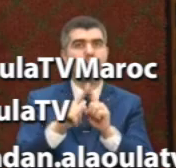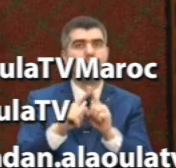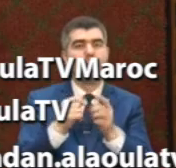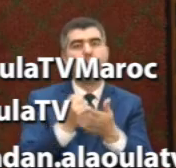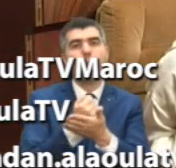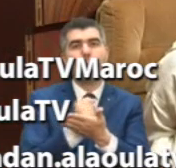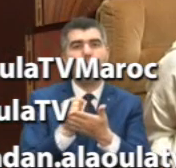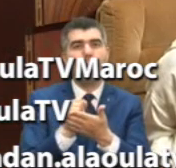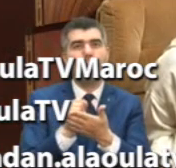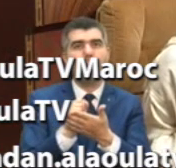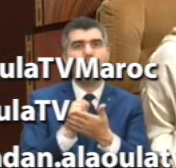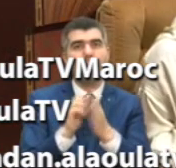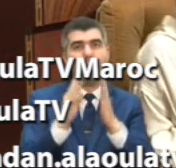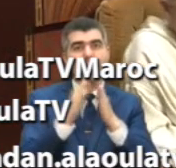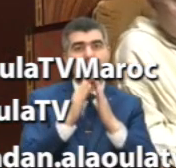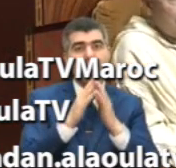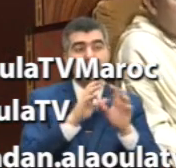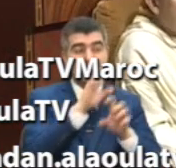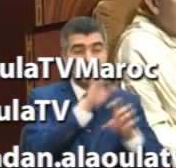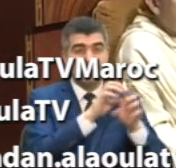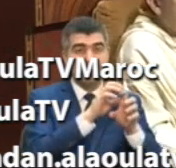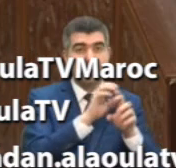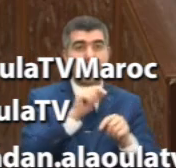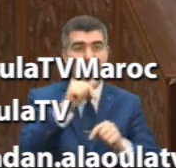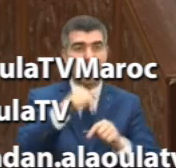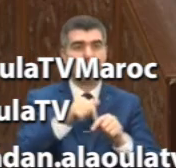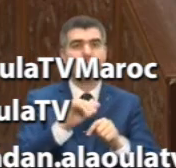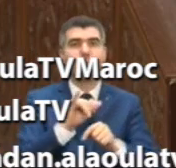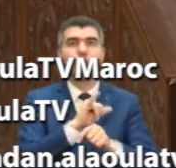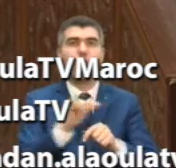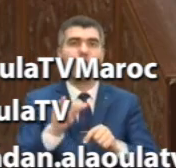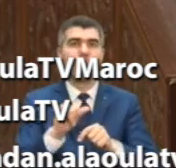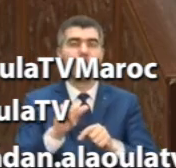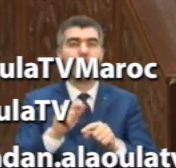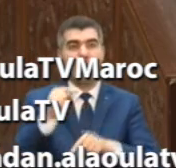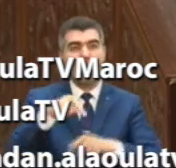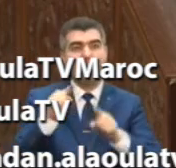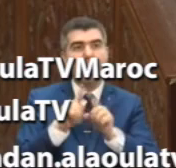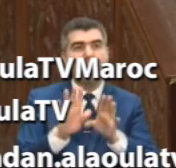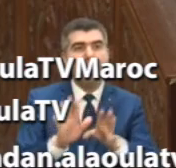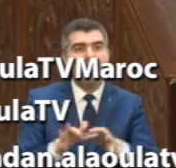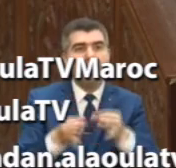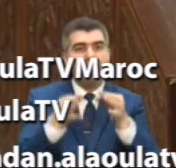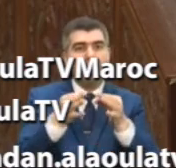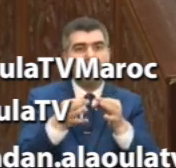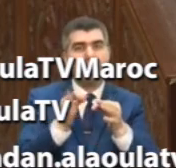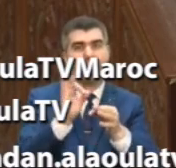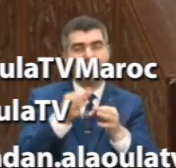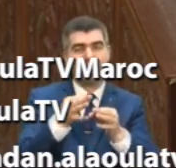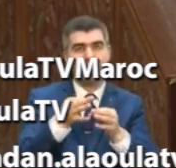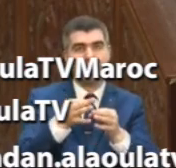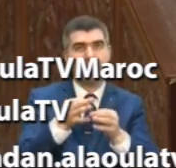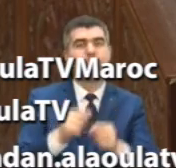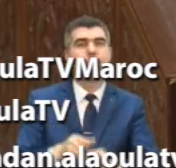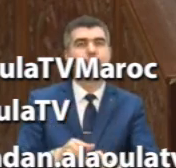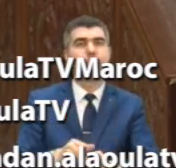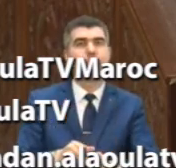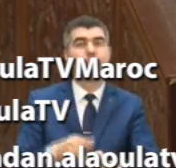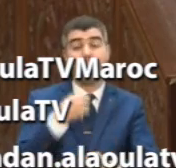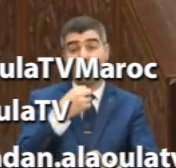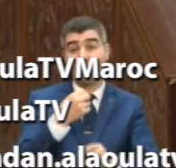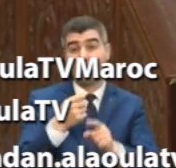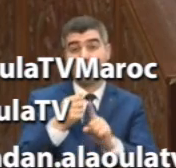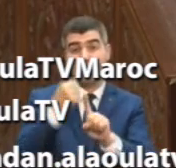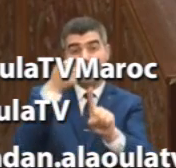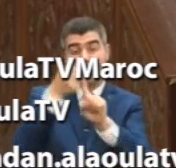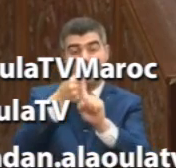كنا غنوصلوا؟ اذا البرنامج اعطى نتيجه، يمكن ما كافياش، متفقه معكم. فيما يخص سهب القيد